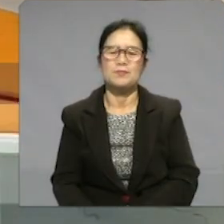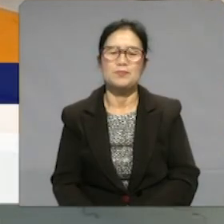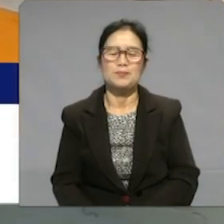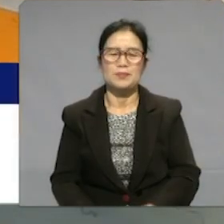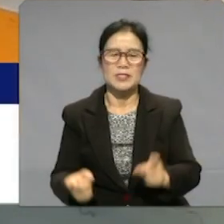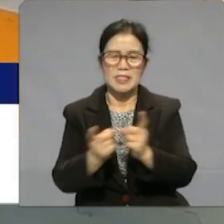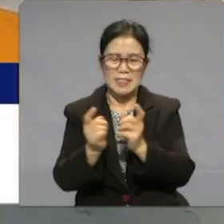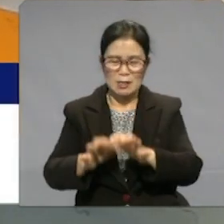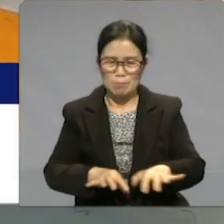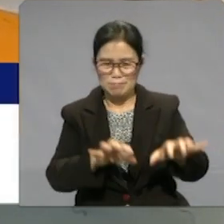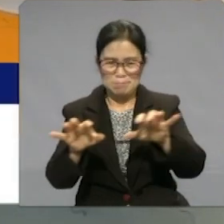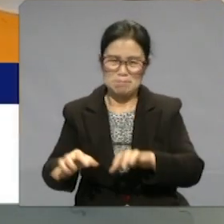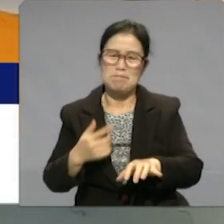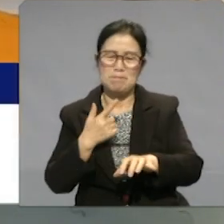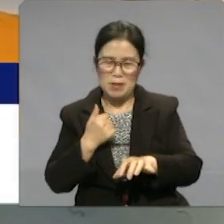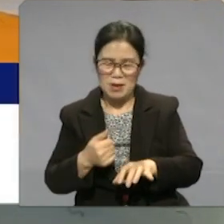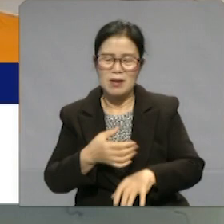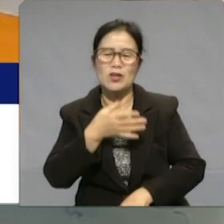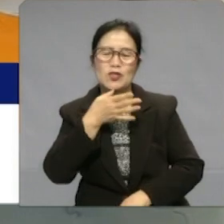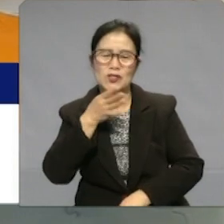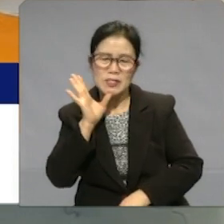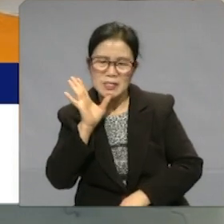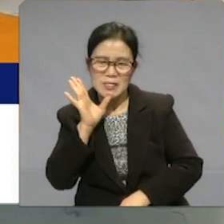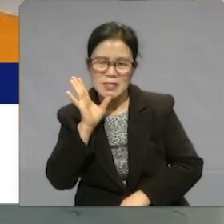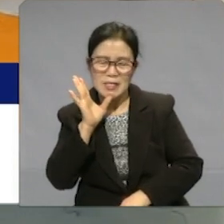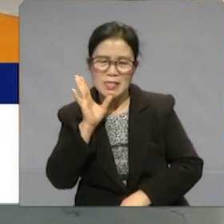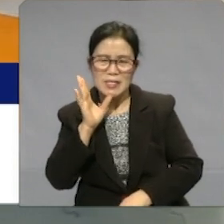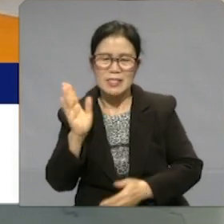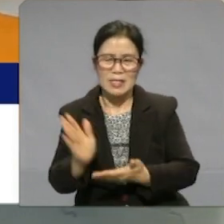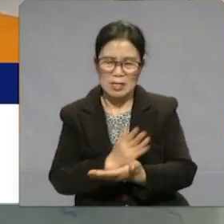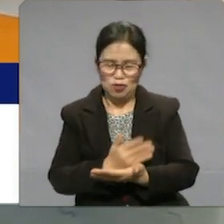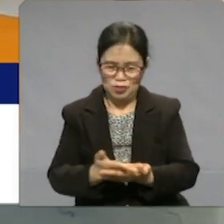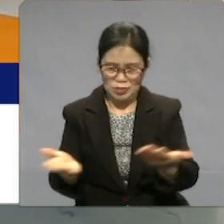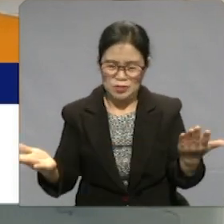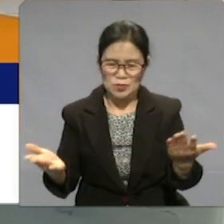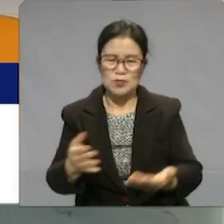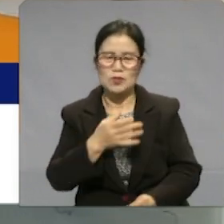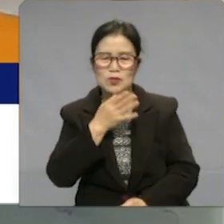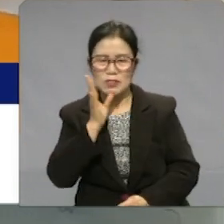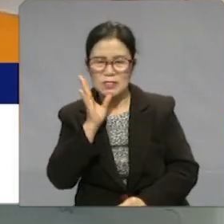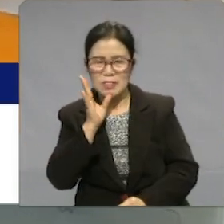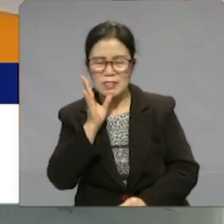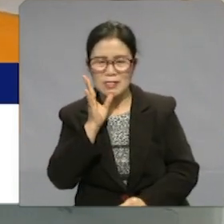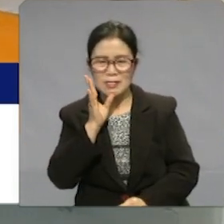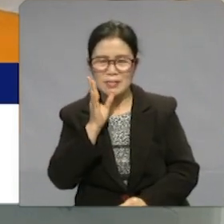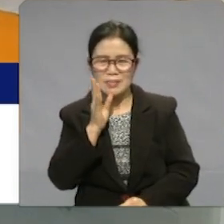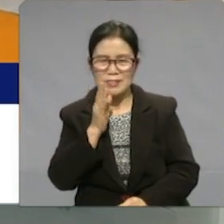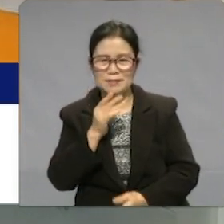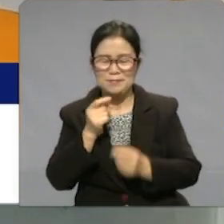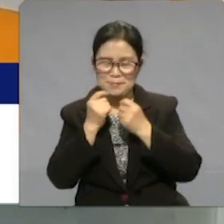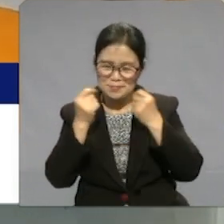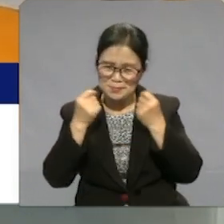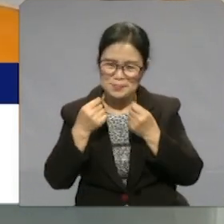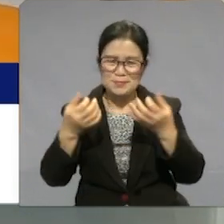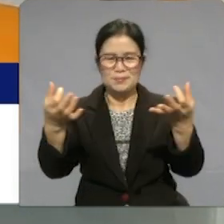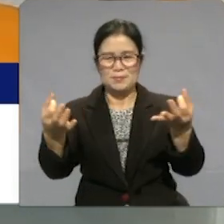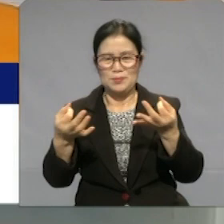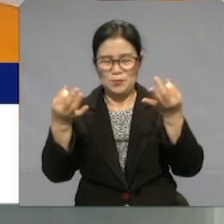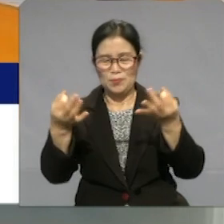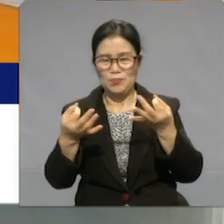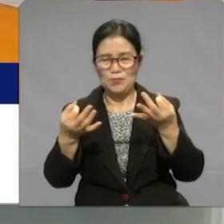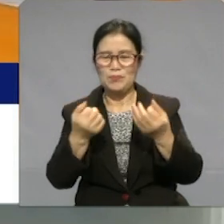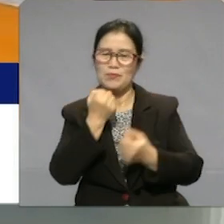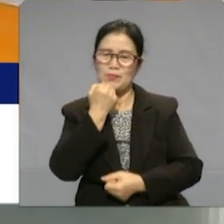직접 담근 김치를 어르신분들께 직접 나눠주면서 어르신분들께서 흐뭇하게